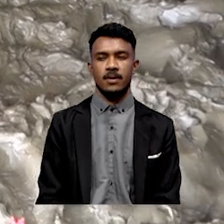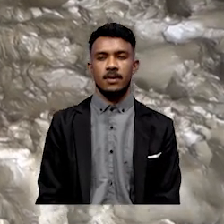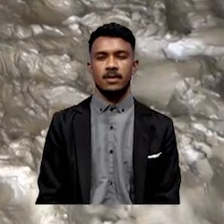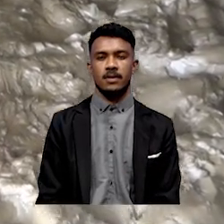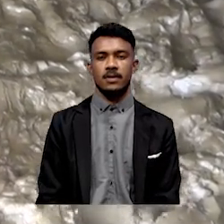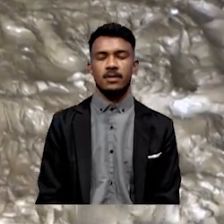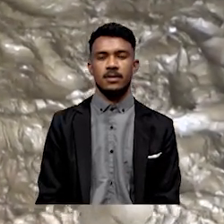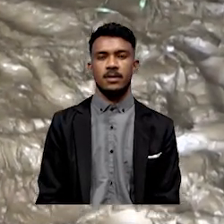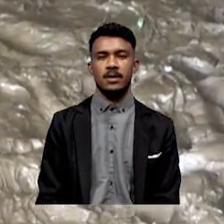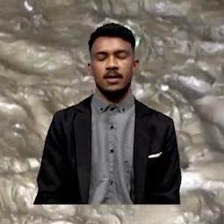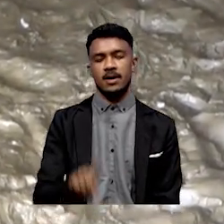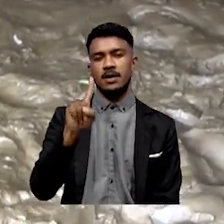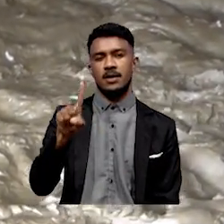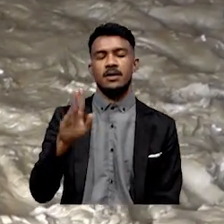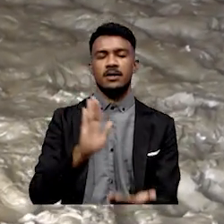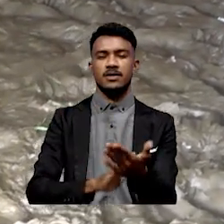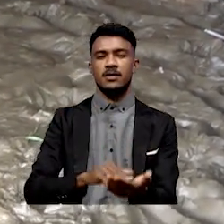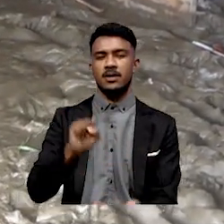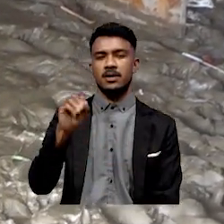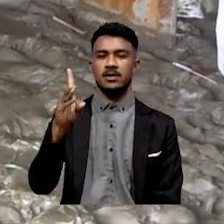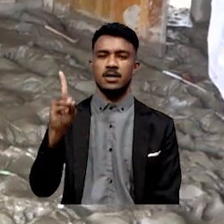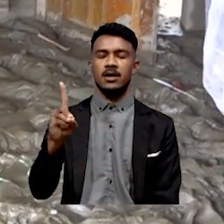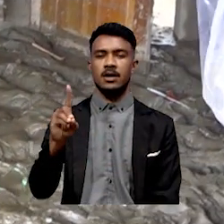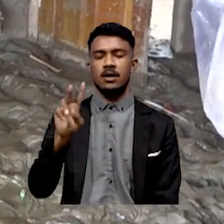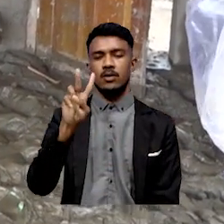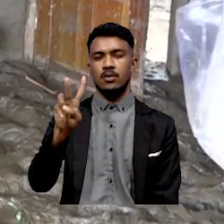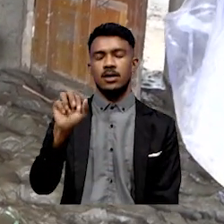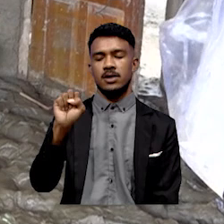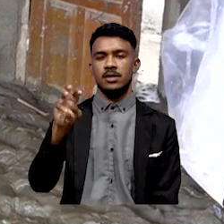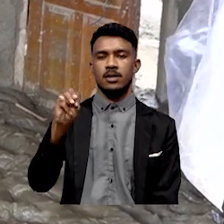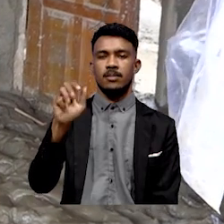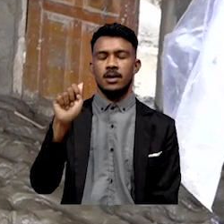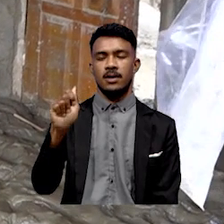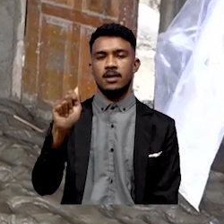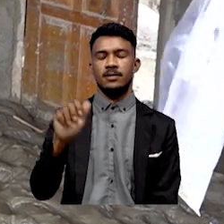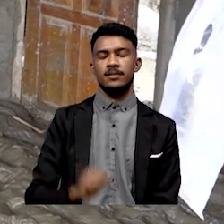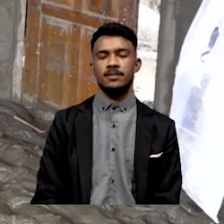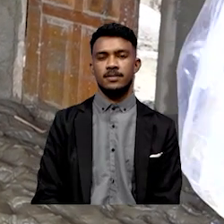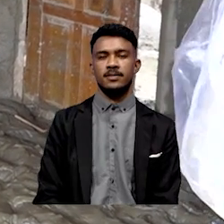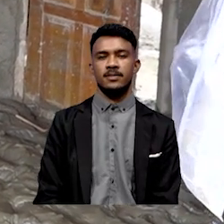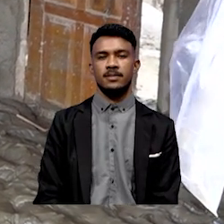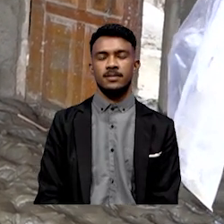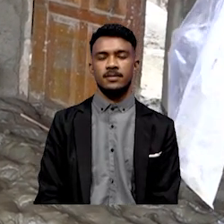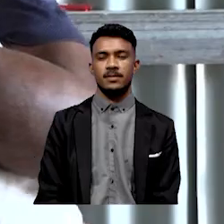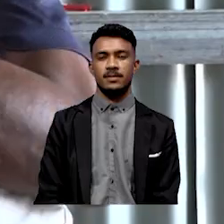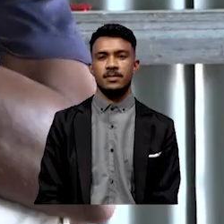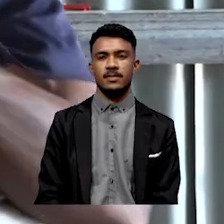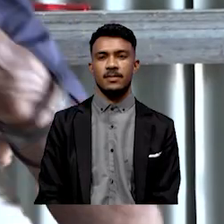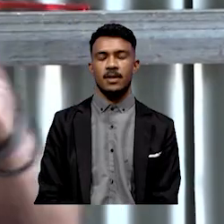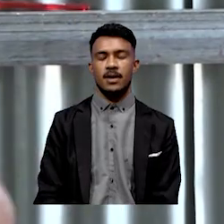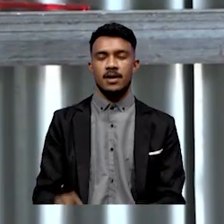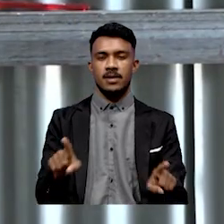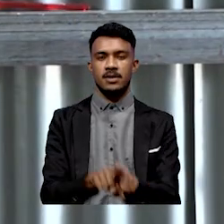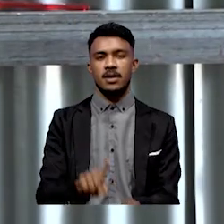Nain ide SD, rua isi mahala. Isi mahala. Asin. Ada hansa